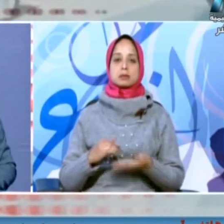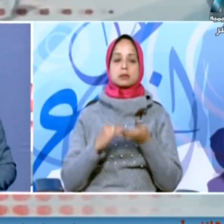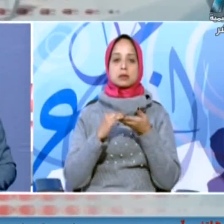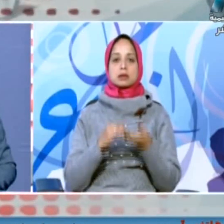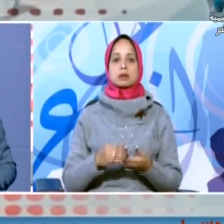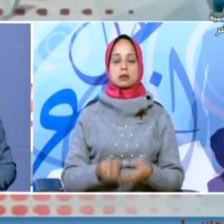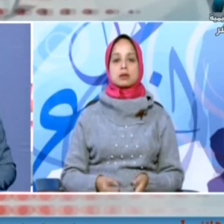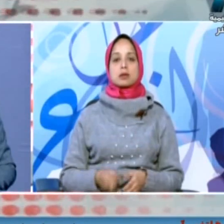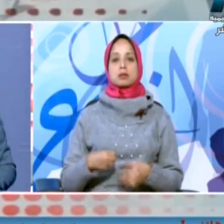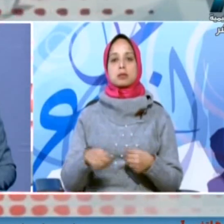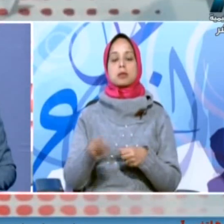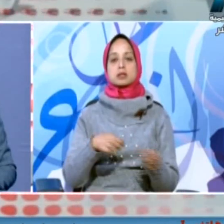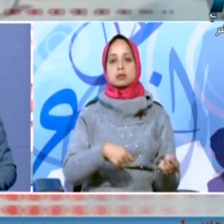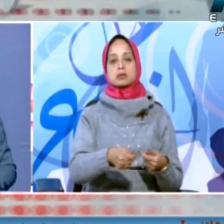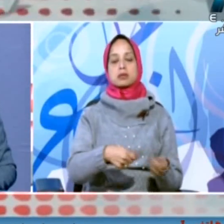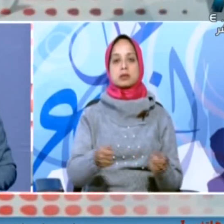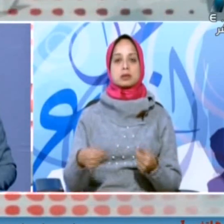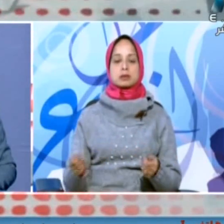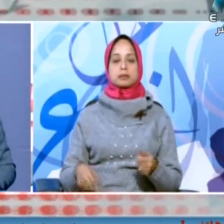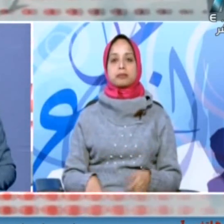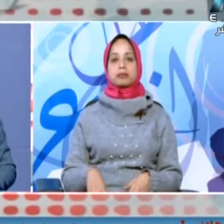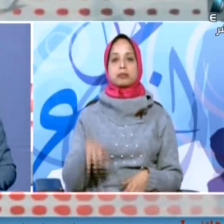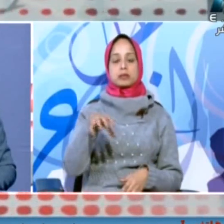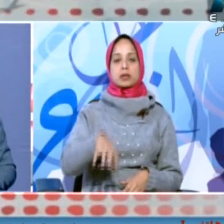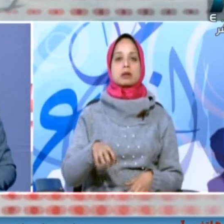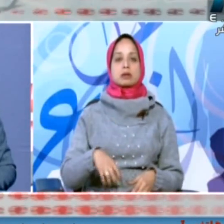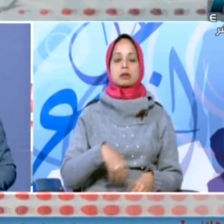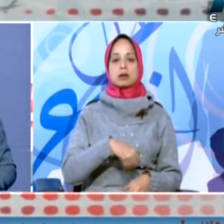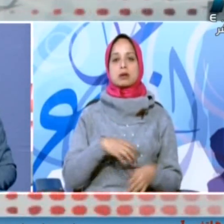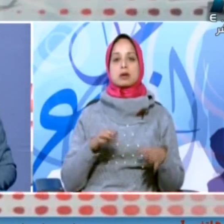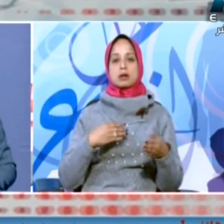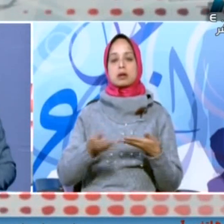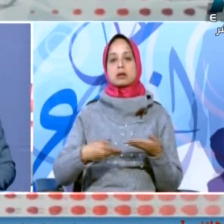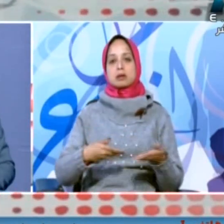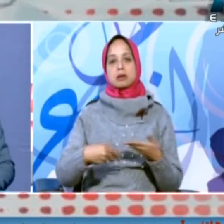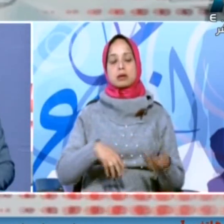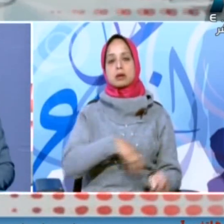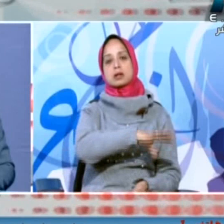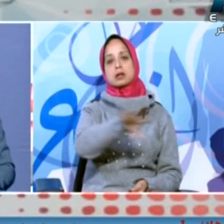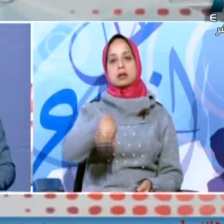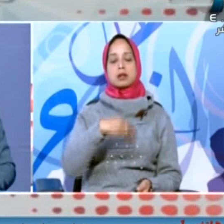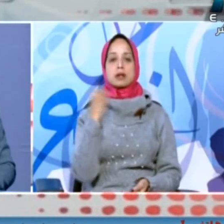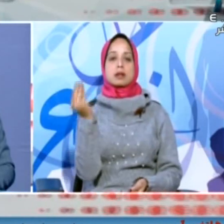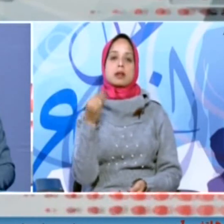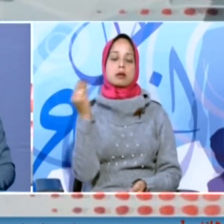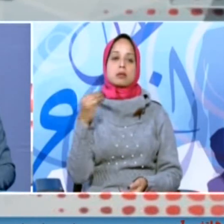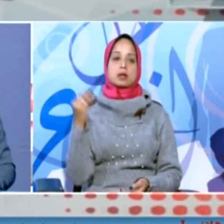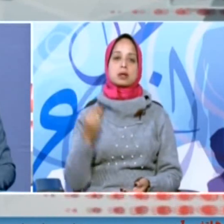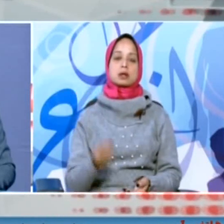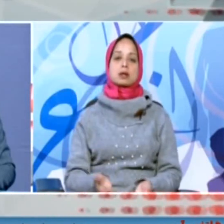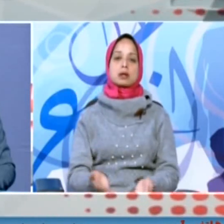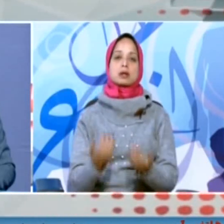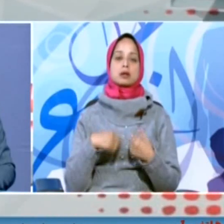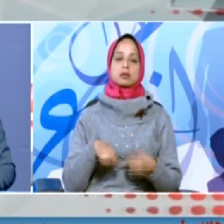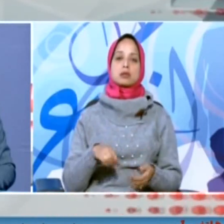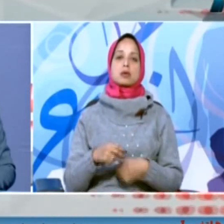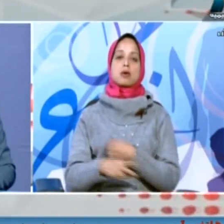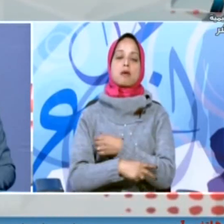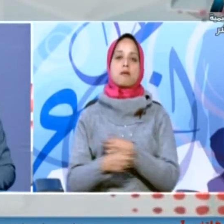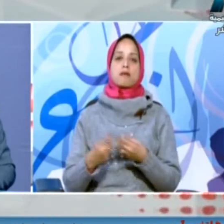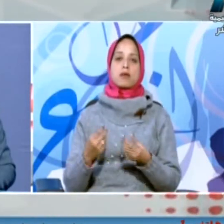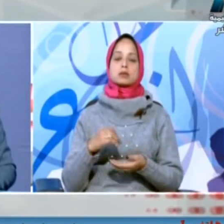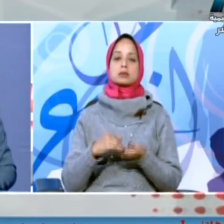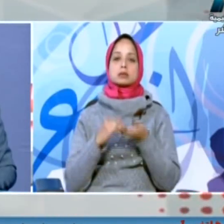الثانيه والدومين تحت اداره دوليه لضمان الديون التي اقترضت باسمهما. طب ده النص والظرف